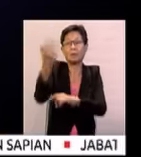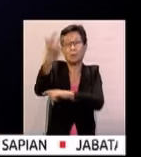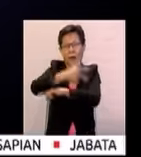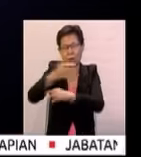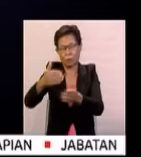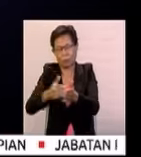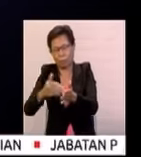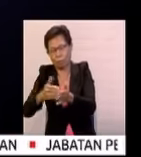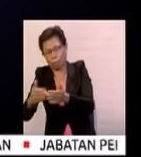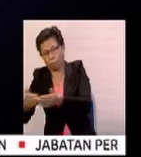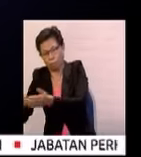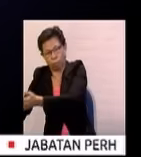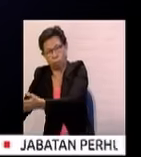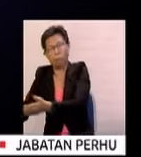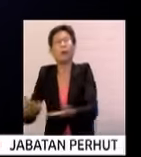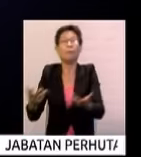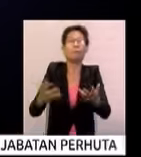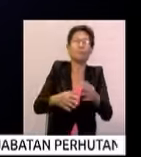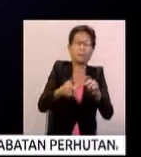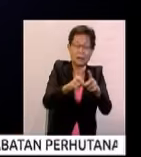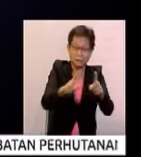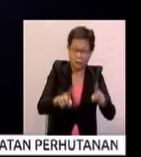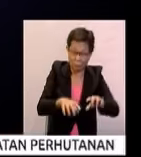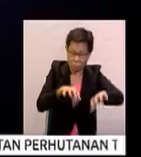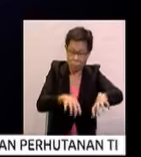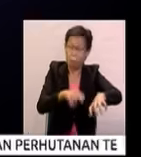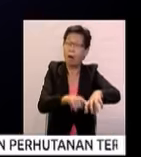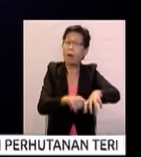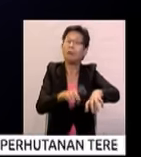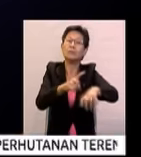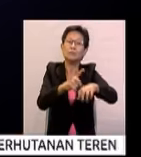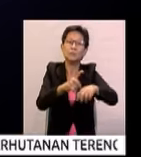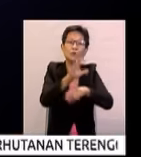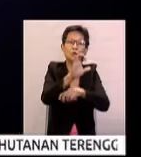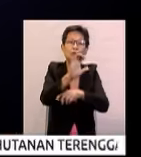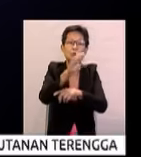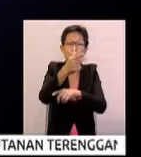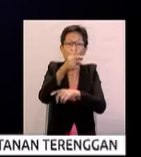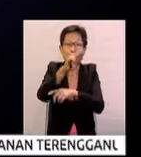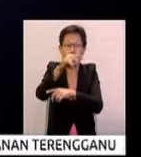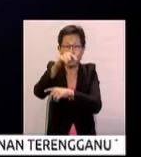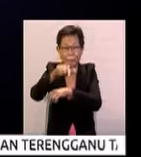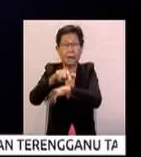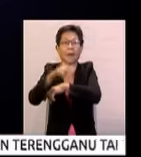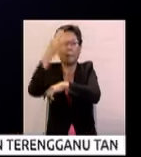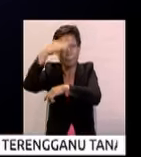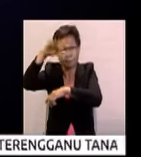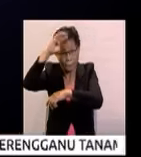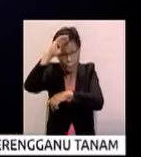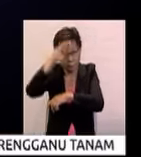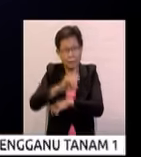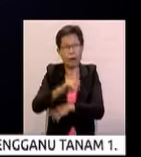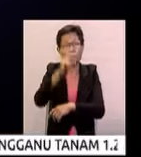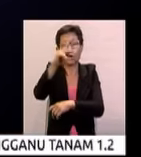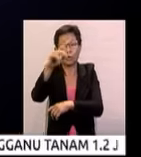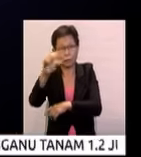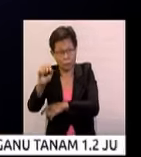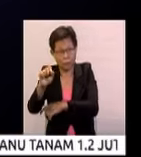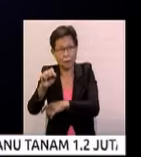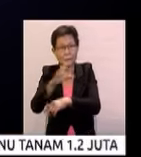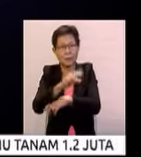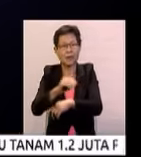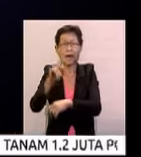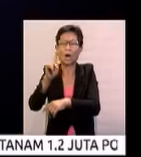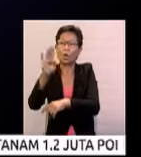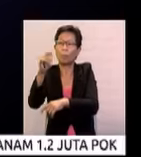3 hari berturut-turut. Antara daerah yang terlibat adalah di daerah Chuping, di negeri Perlis dan di daerah Kota Star dan